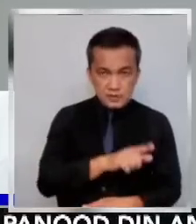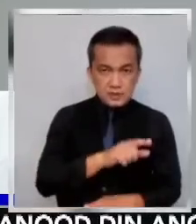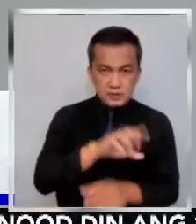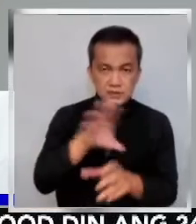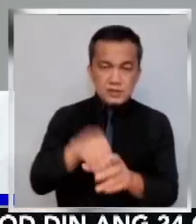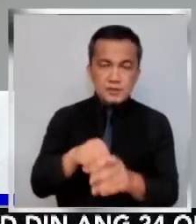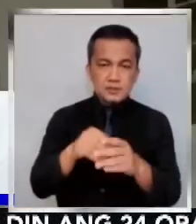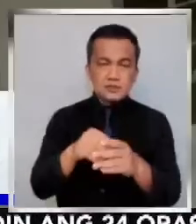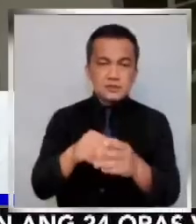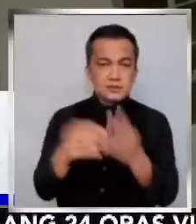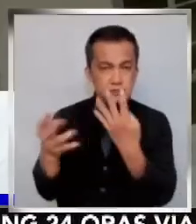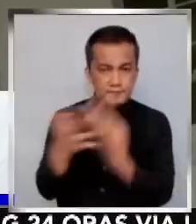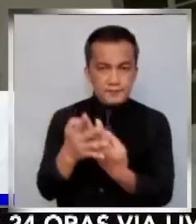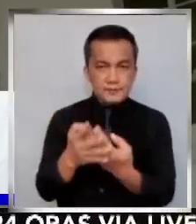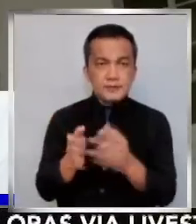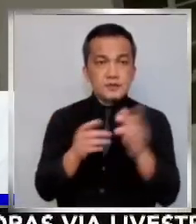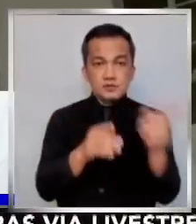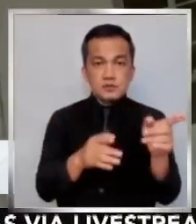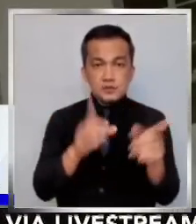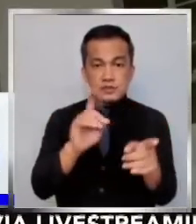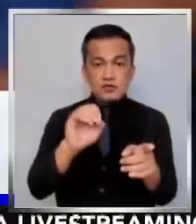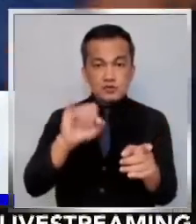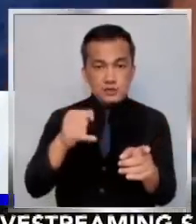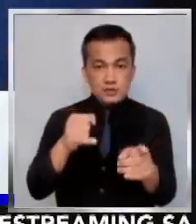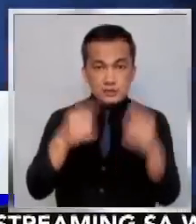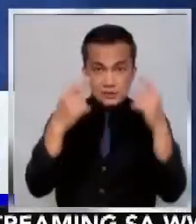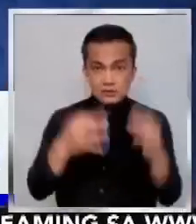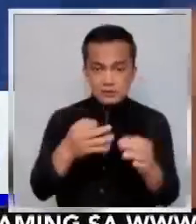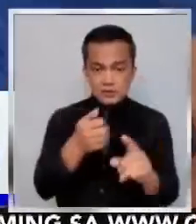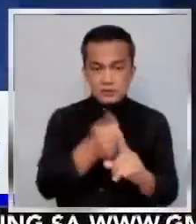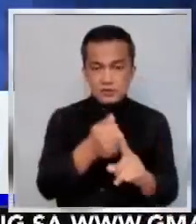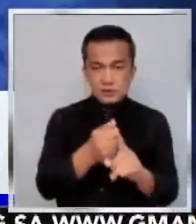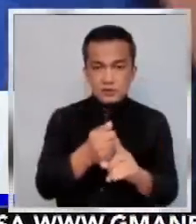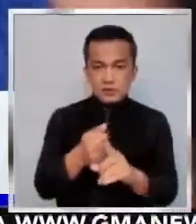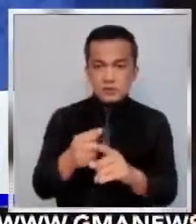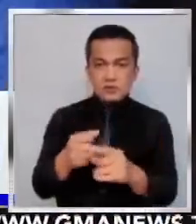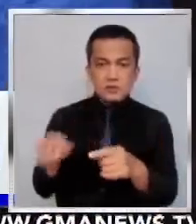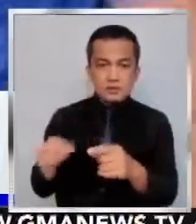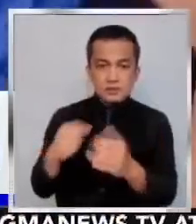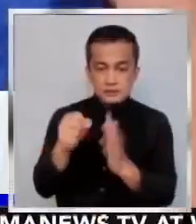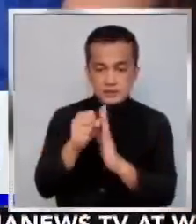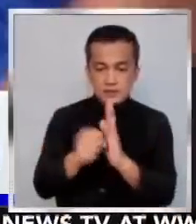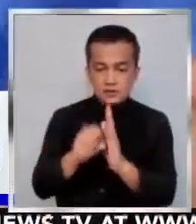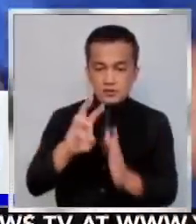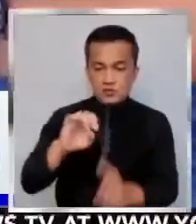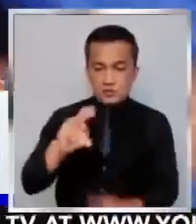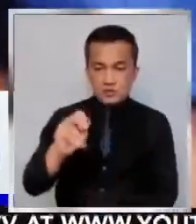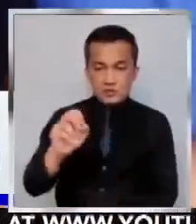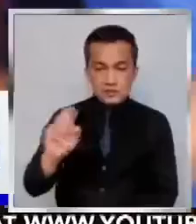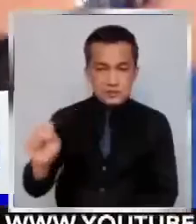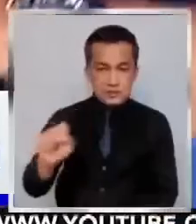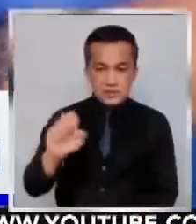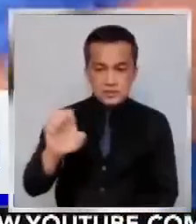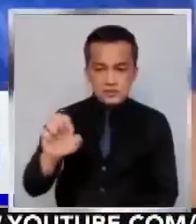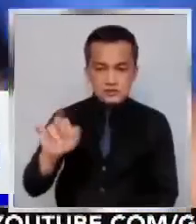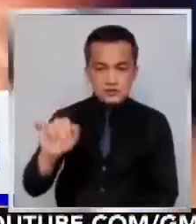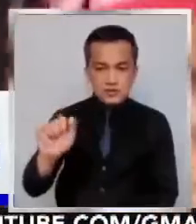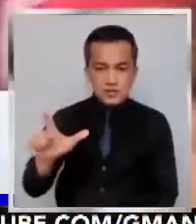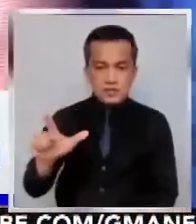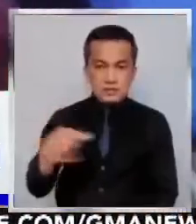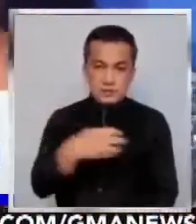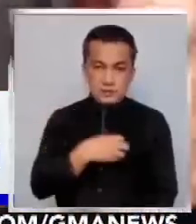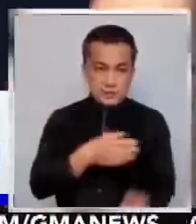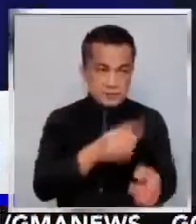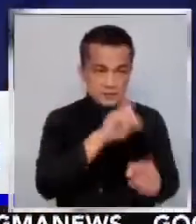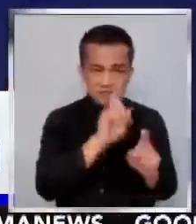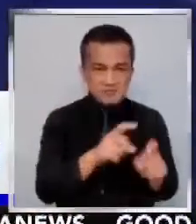Nasa DOJ na rin daw ang desisyon kung gagawing state witness si Escorial, pero kung PNP ang tatanungin, hindi nila inirerekomendang gawing state